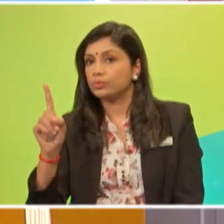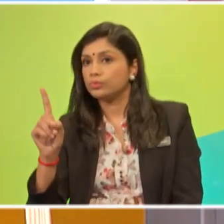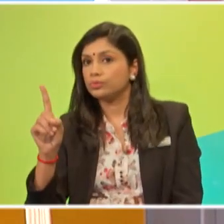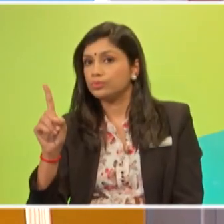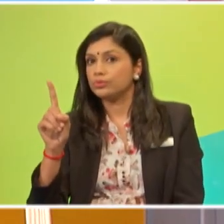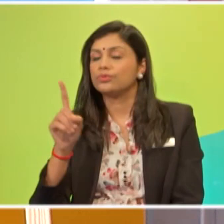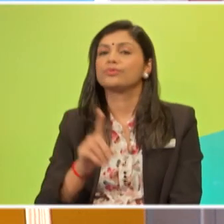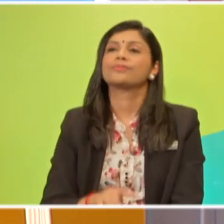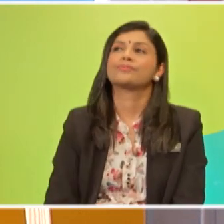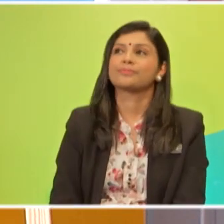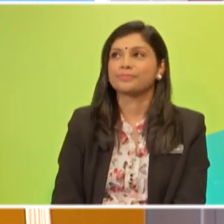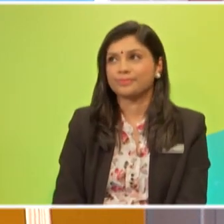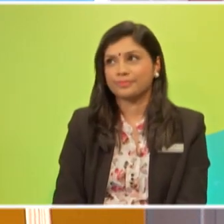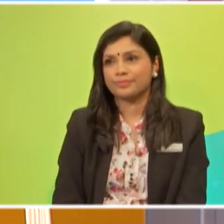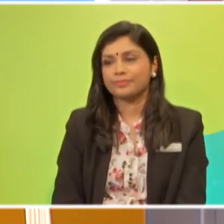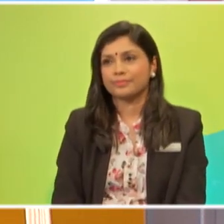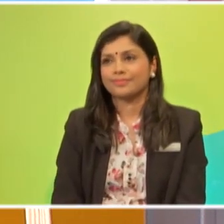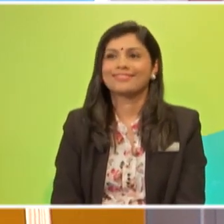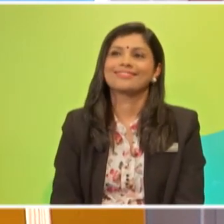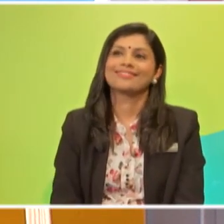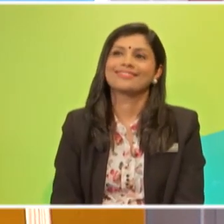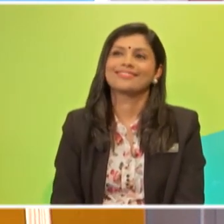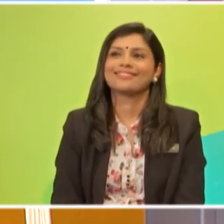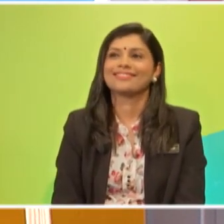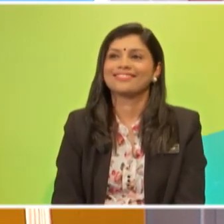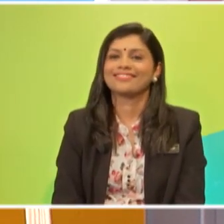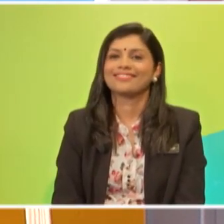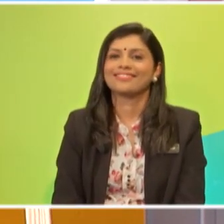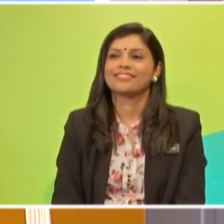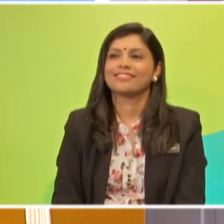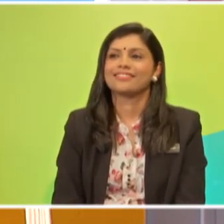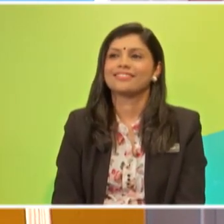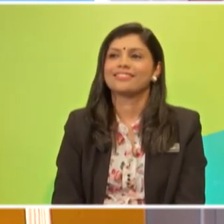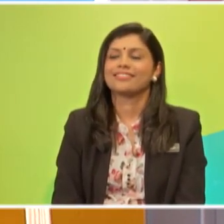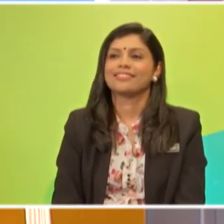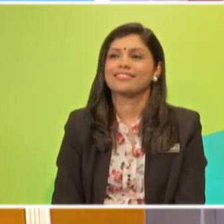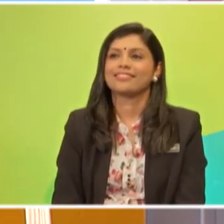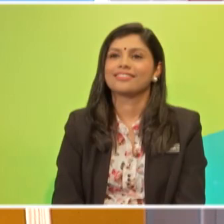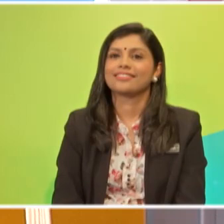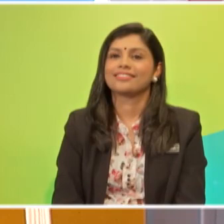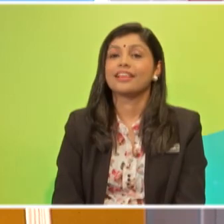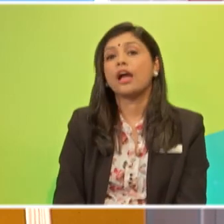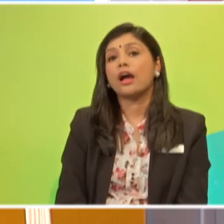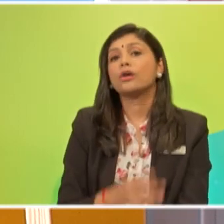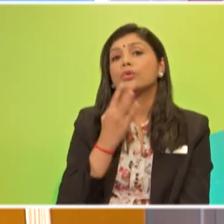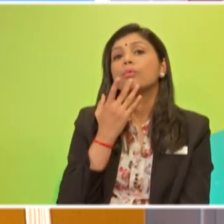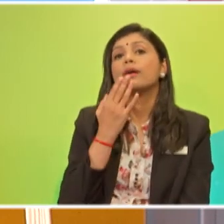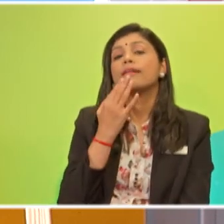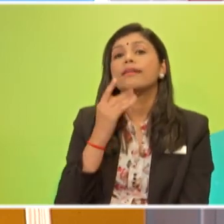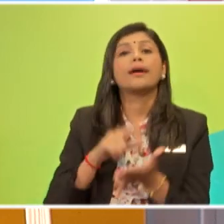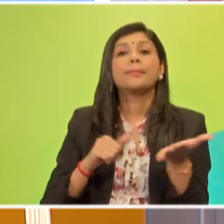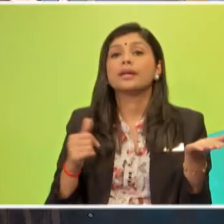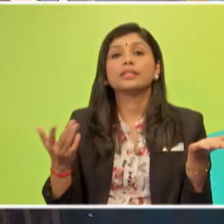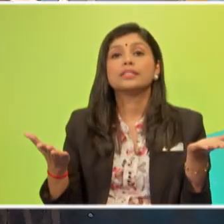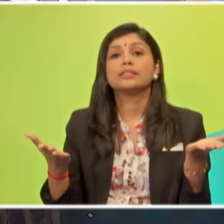Satu. Biar lambat asalkan selamat. Betul. Okey, kita berhenti dekat warna apa ni, Sean? Ini adalah